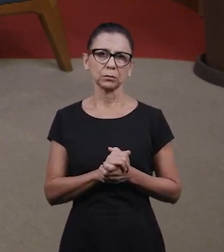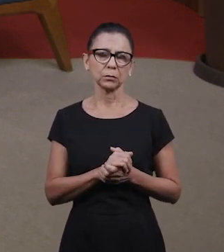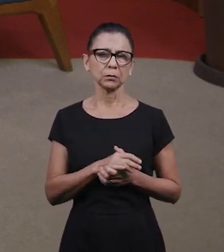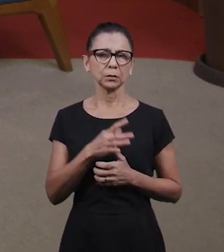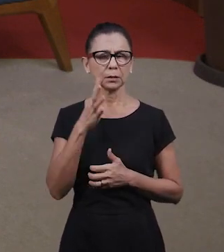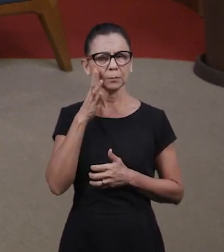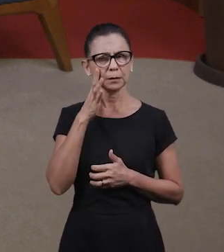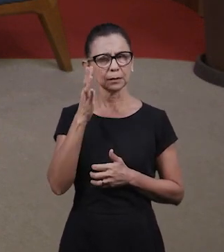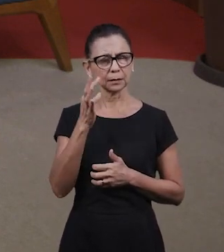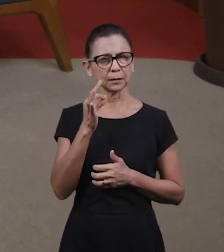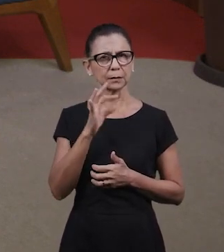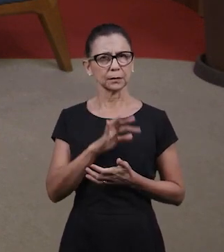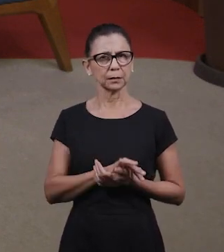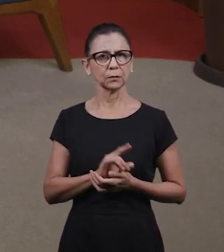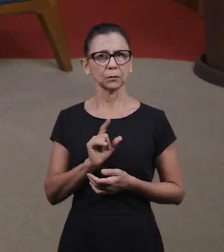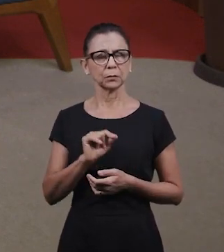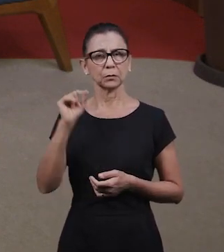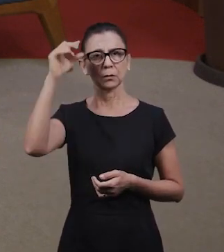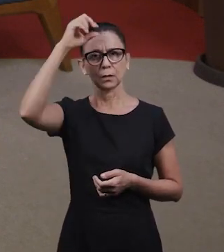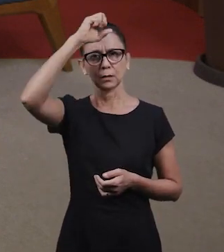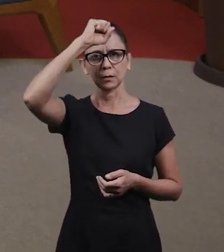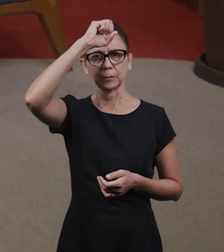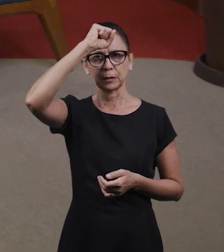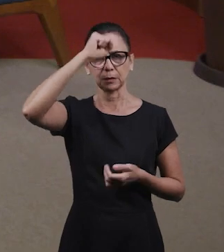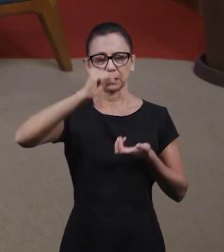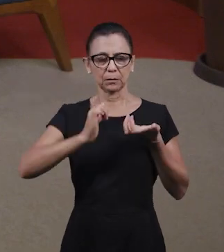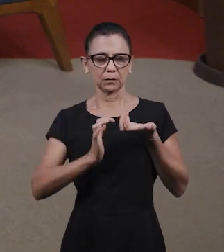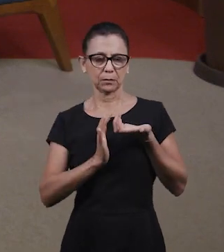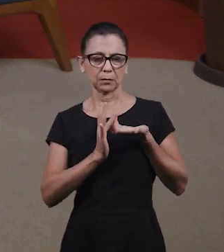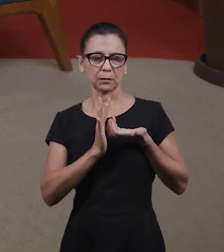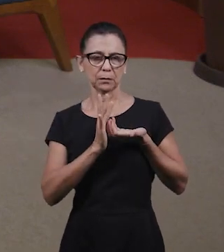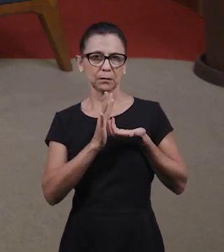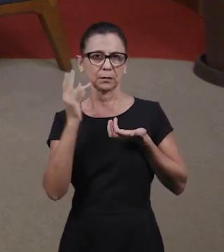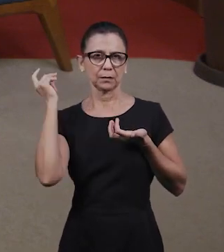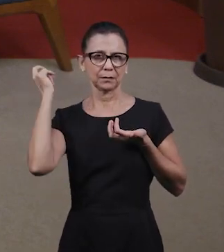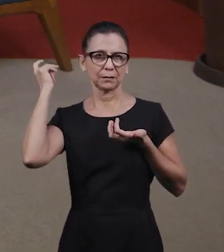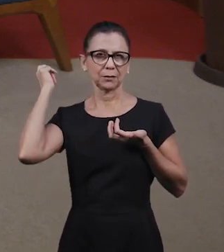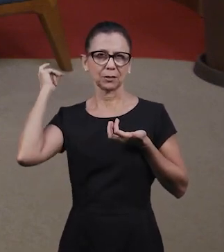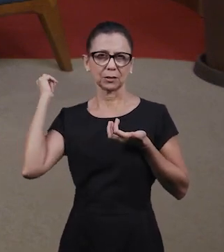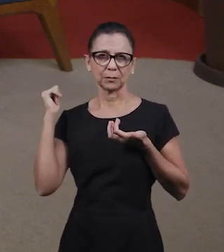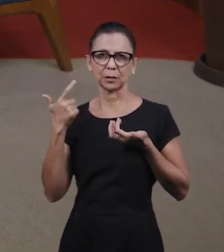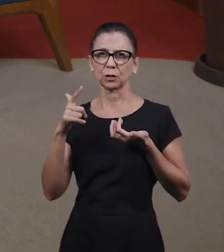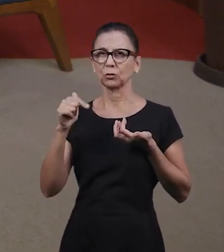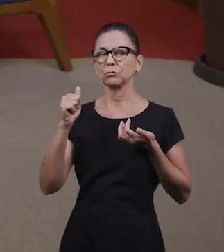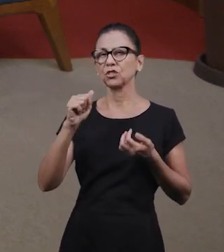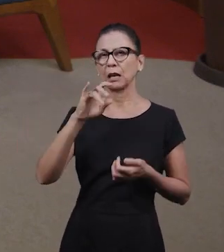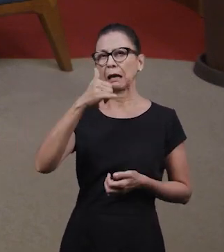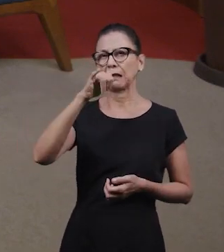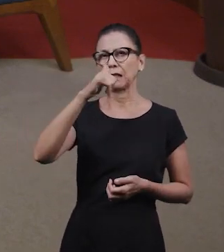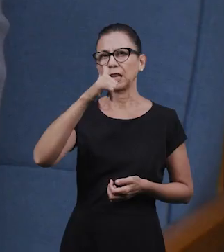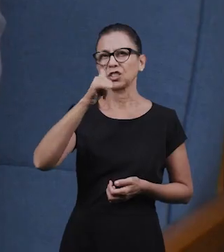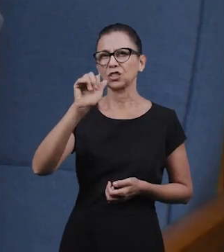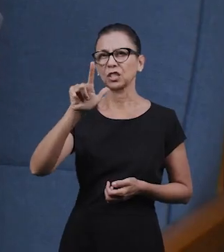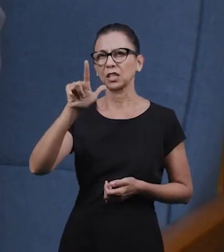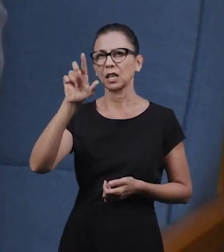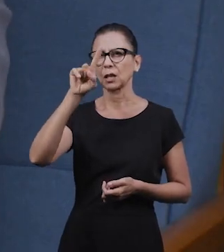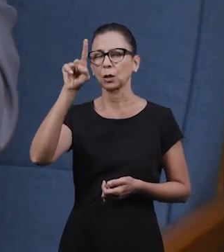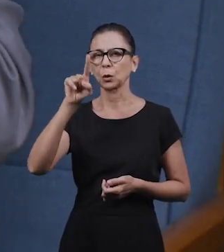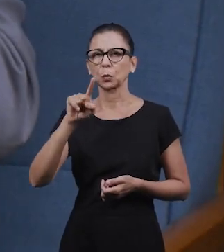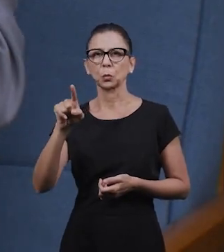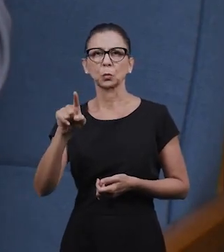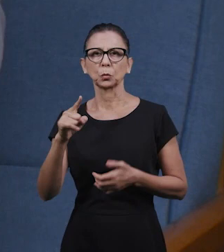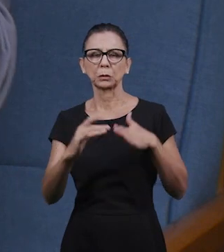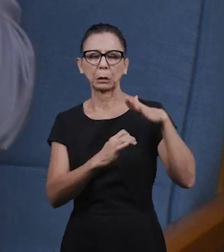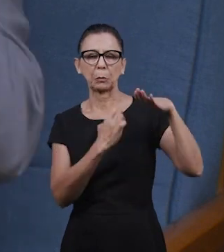Et nous avons appris que la lampe, surtout dans cette époque, n'est-ce pas, il n'existait pas la lampe électrique, le